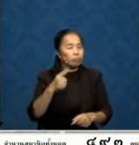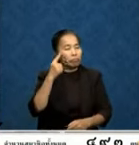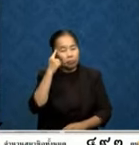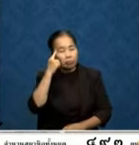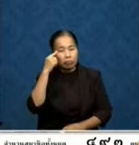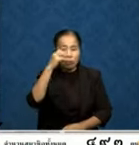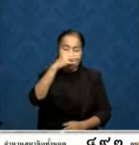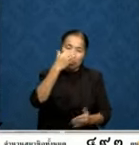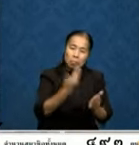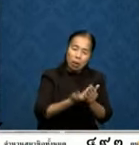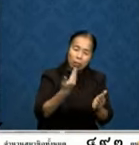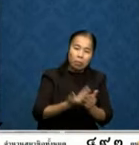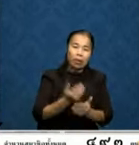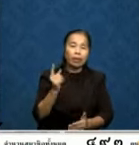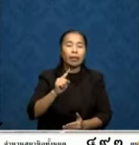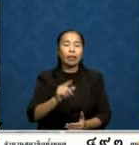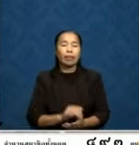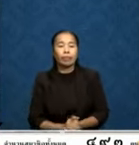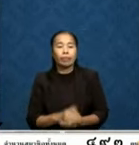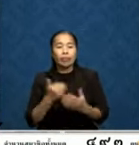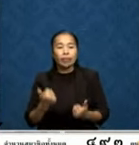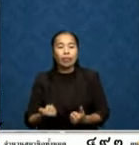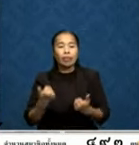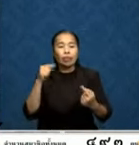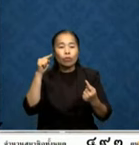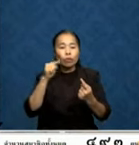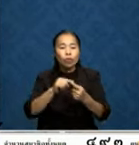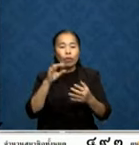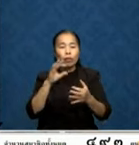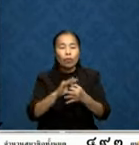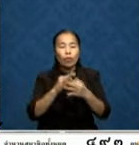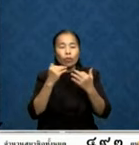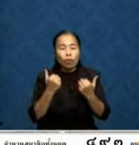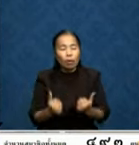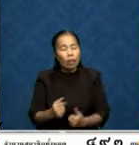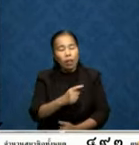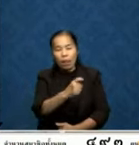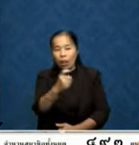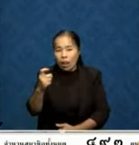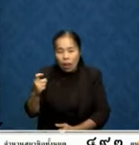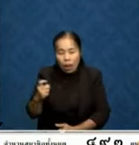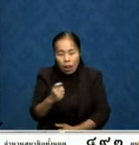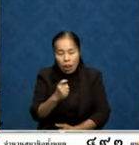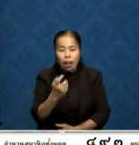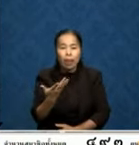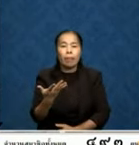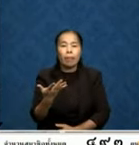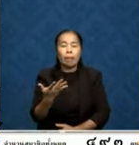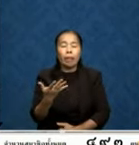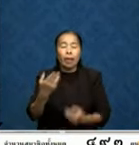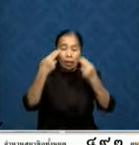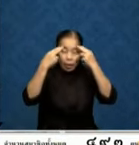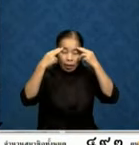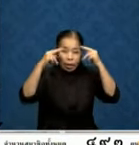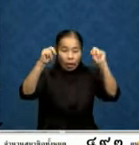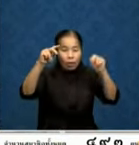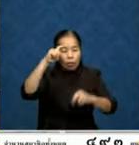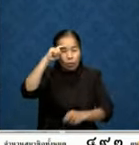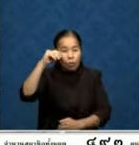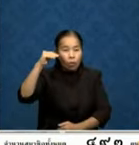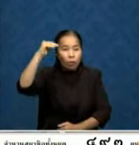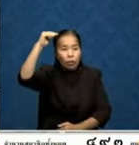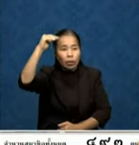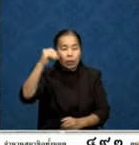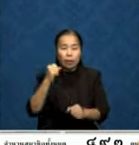แต่วันนี้ภาวะกำลังย่ำแย่ท่านนายกเศรษฐาทวีสินกำลัง